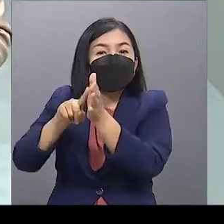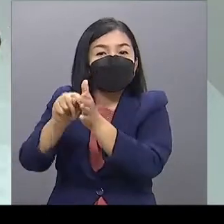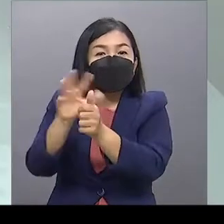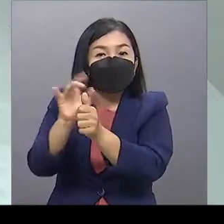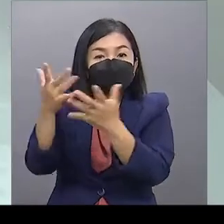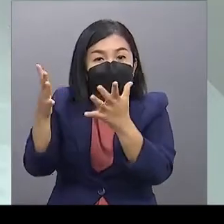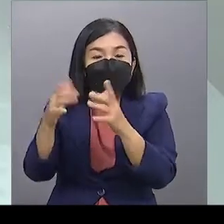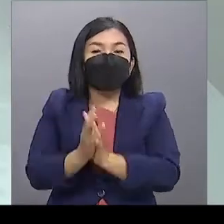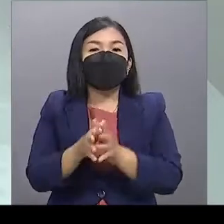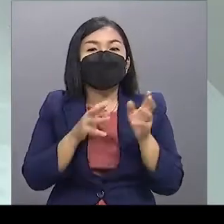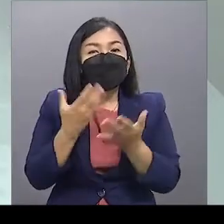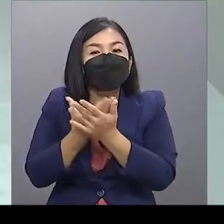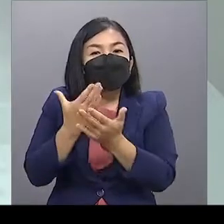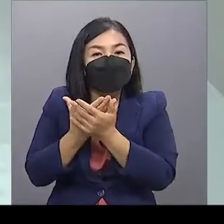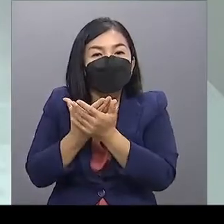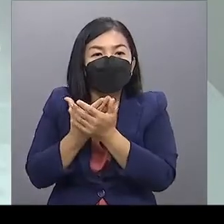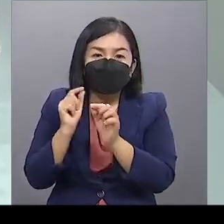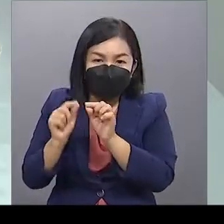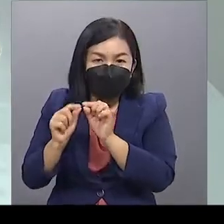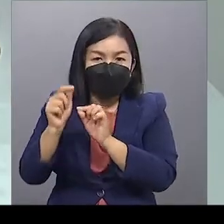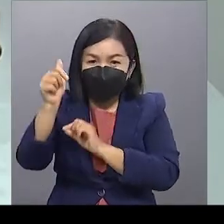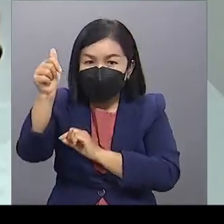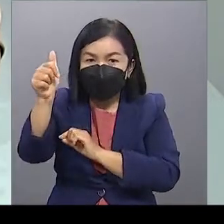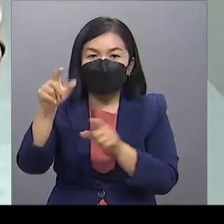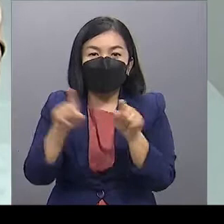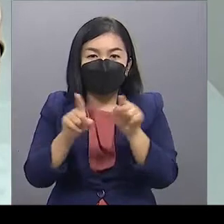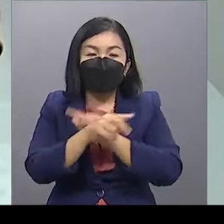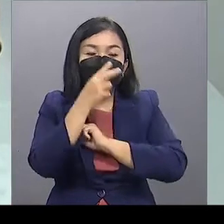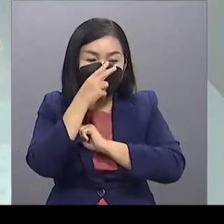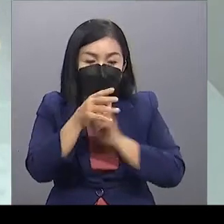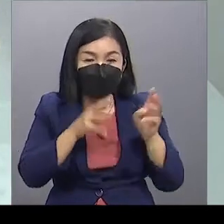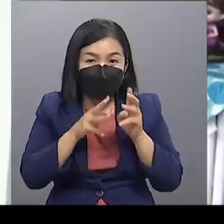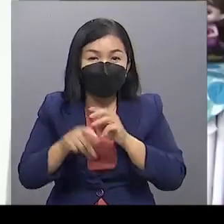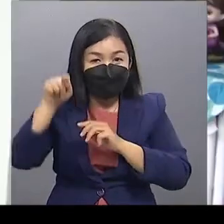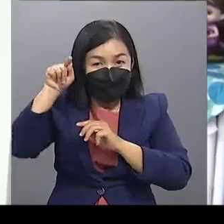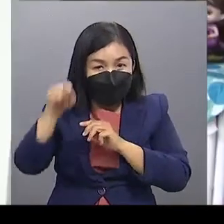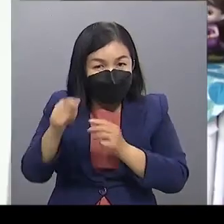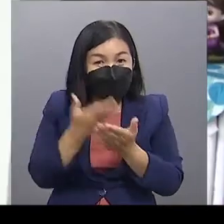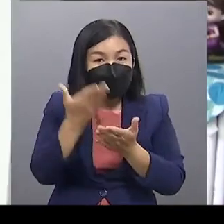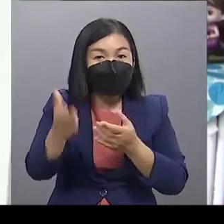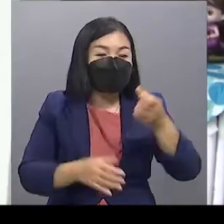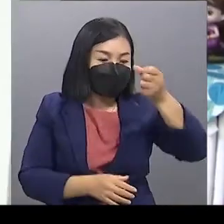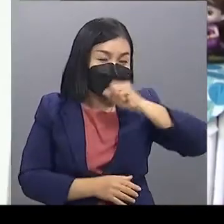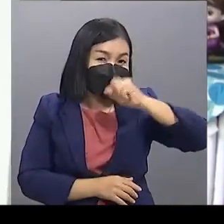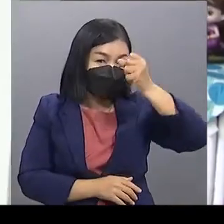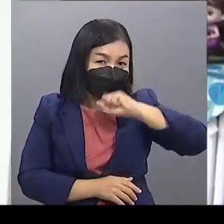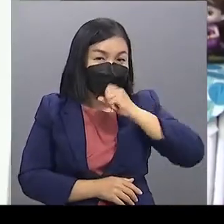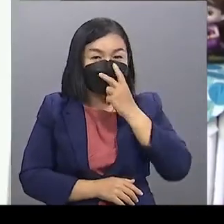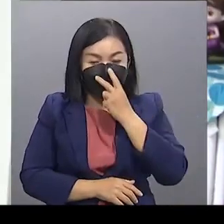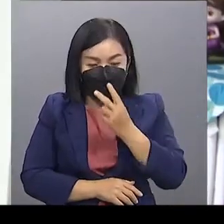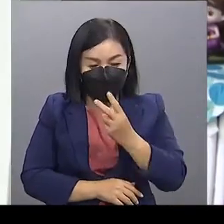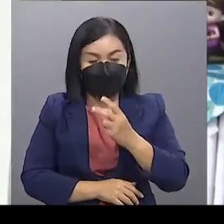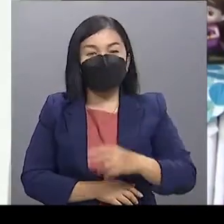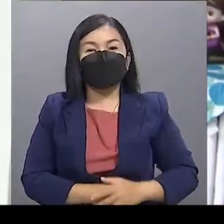ไม่สูงวันนี้คุณวสันต์ปัญญาเรือนจะพาคุณผู้ชมไปกดกริ่งซื้อไอศครีมกันครับโอ๊ย